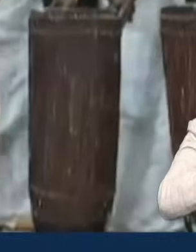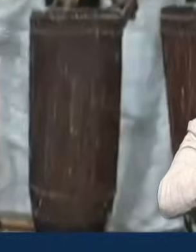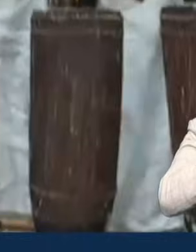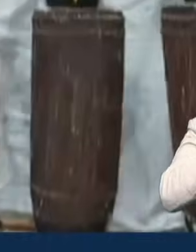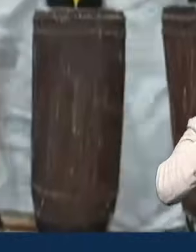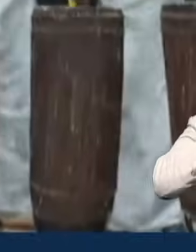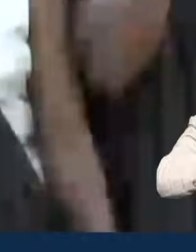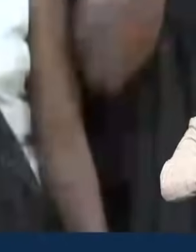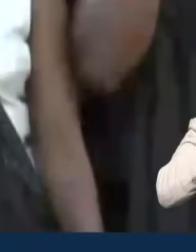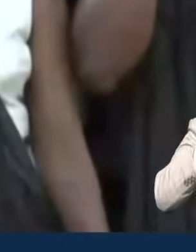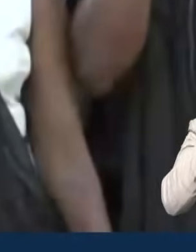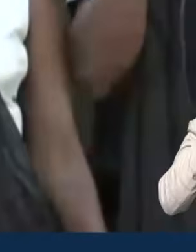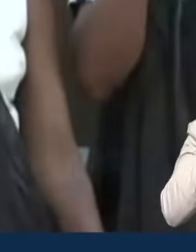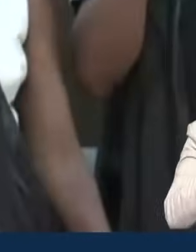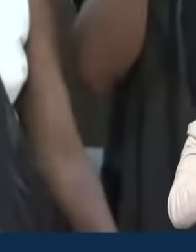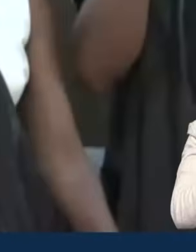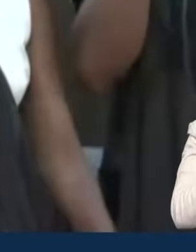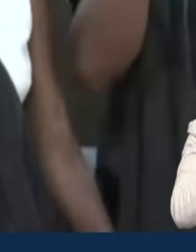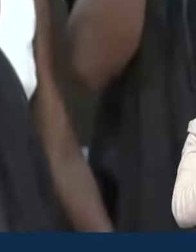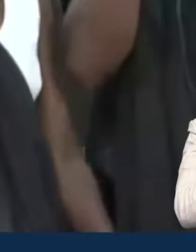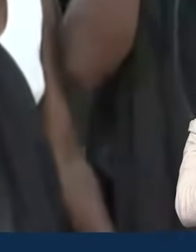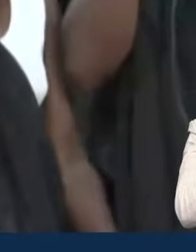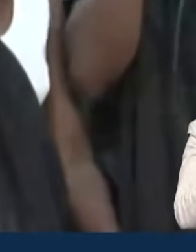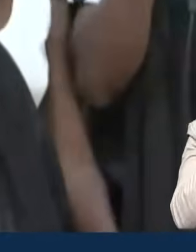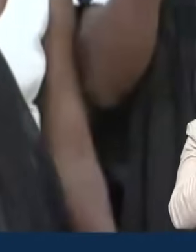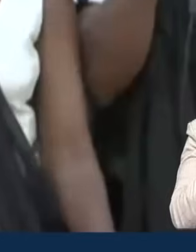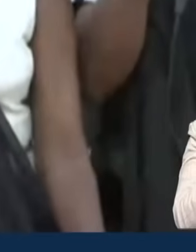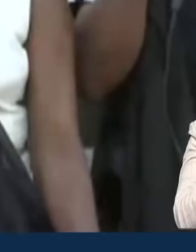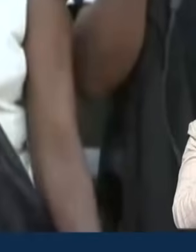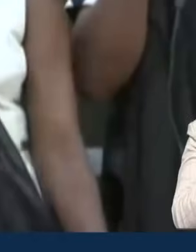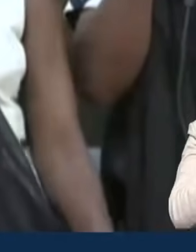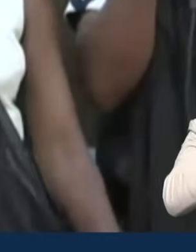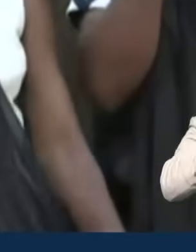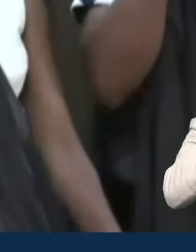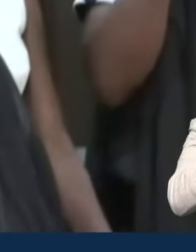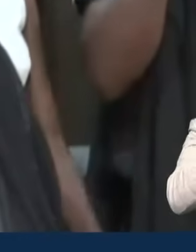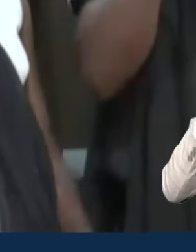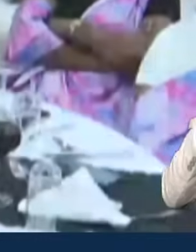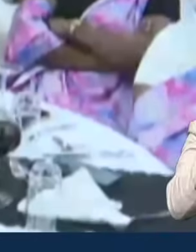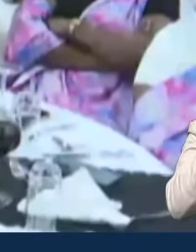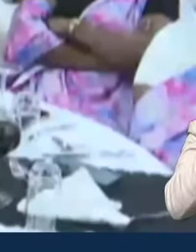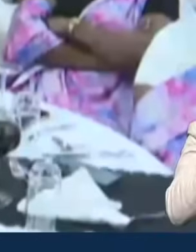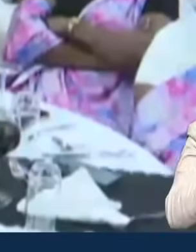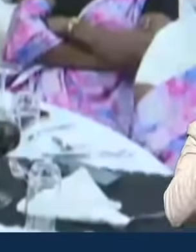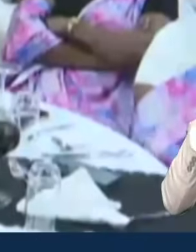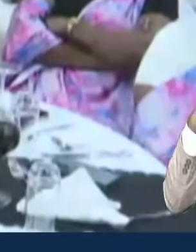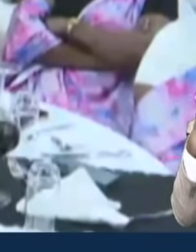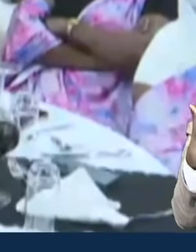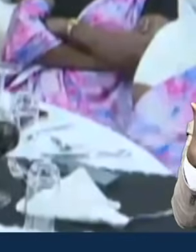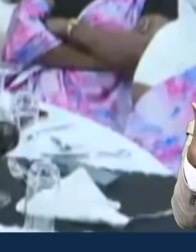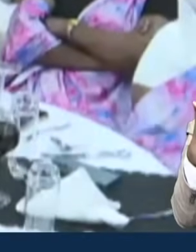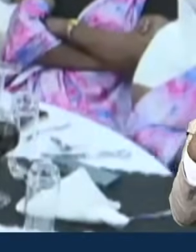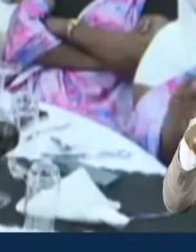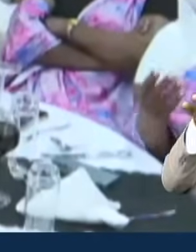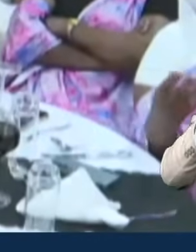wo gusoza iyi mikino, wenda twamwakira kugira ngo tubwire uko byifashe aho ngaho kan